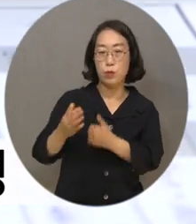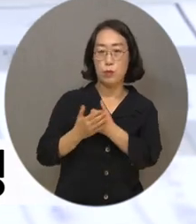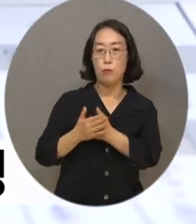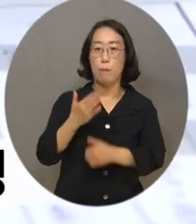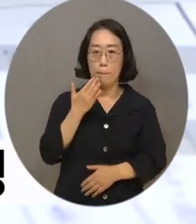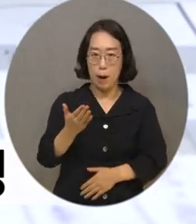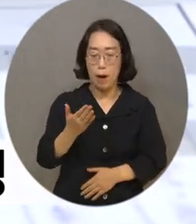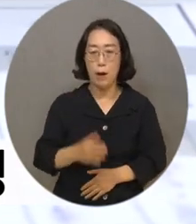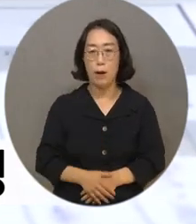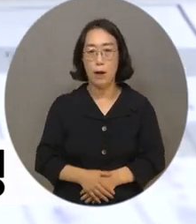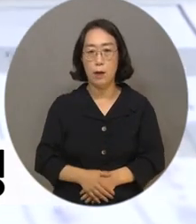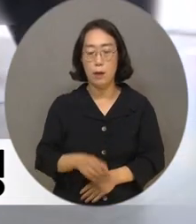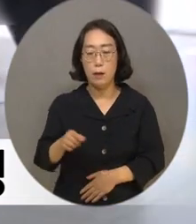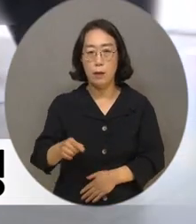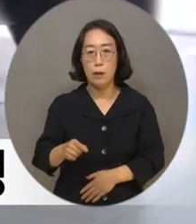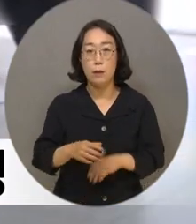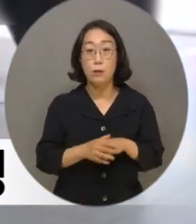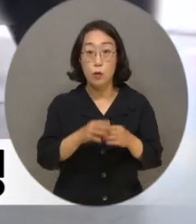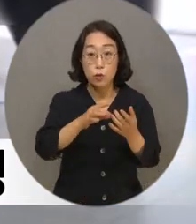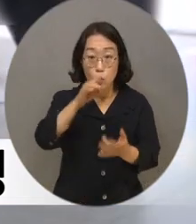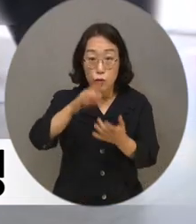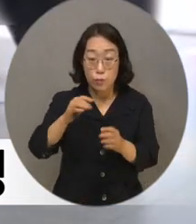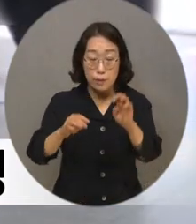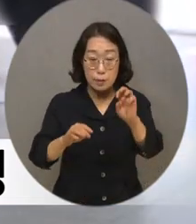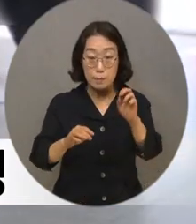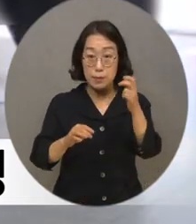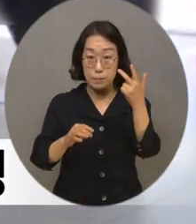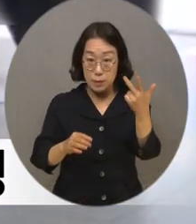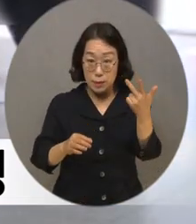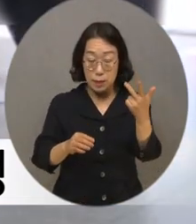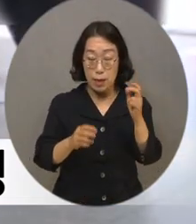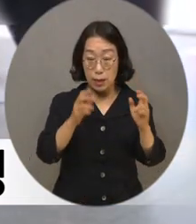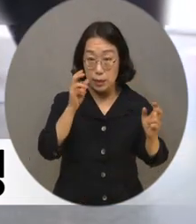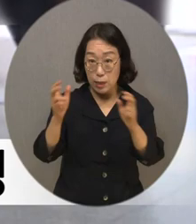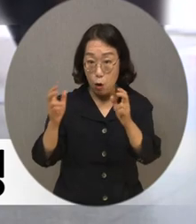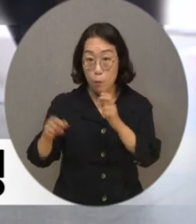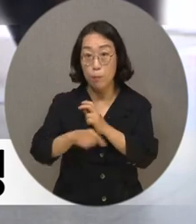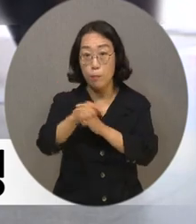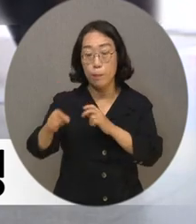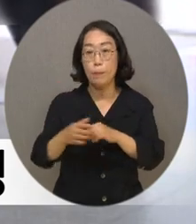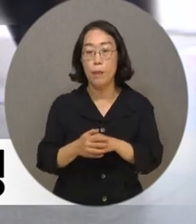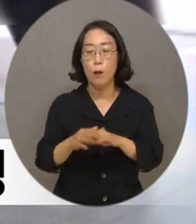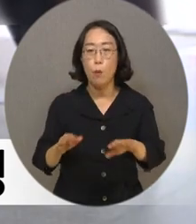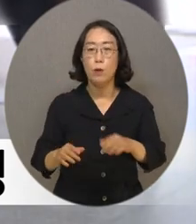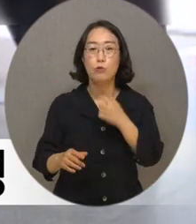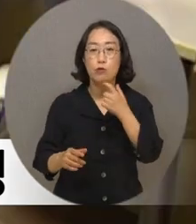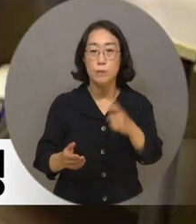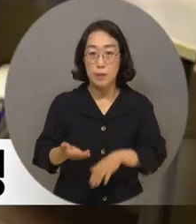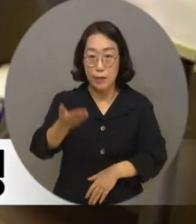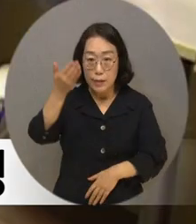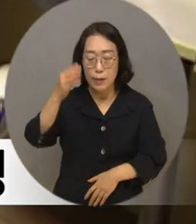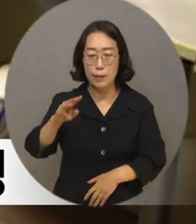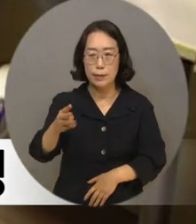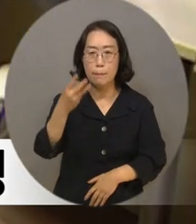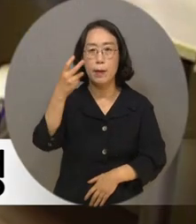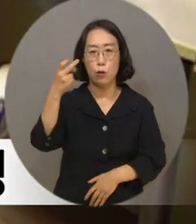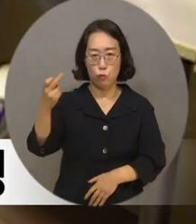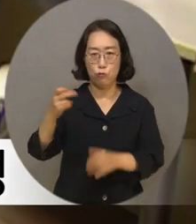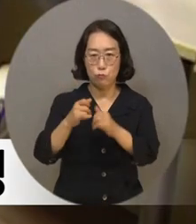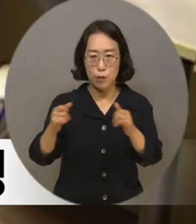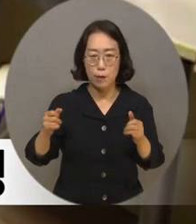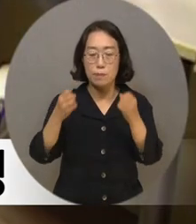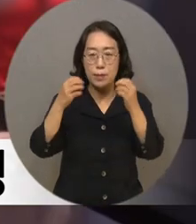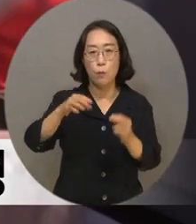수 있습니다. 상반기에 선정된 47개 기업은 올해 말까지 60세 이상 근로자 312명을